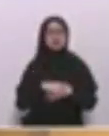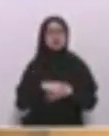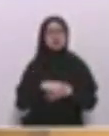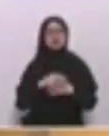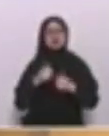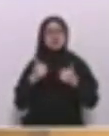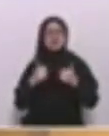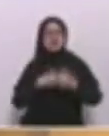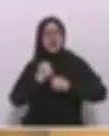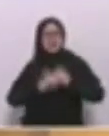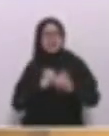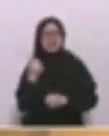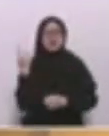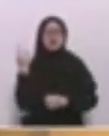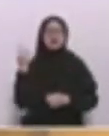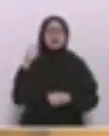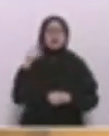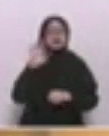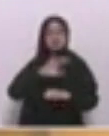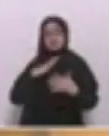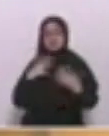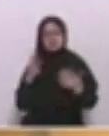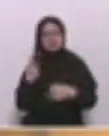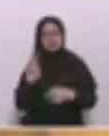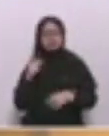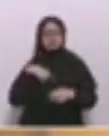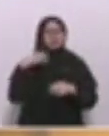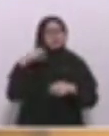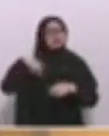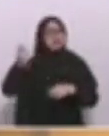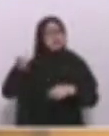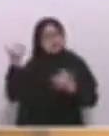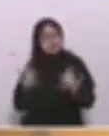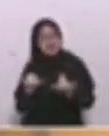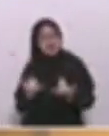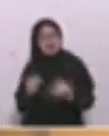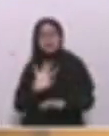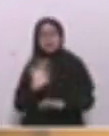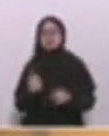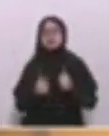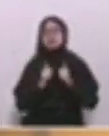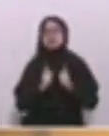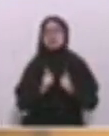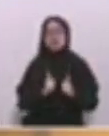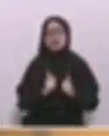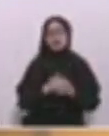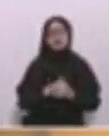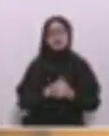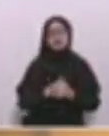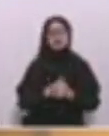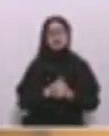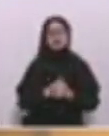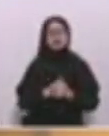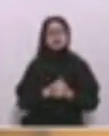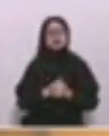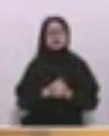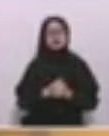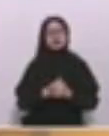terlaksana atau tidak karena sampai hari ini kita juga belum bisa menyiapkan ee apa namanya dia punya